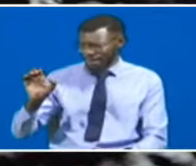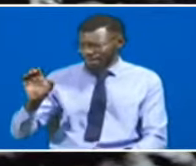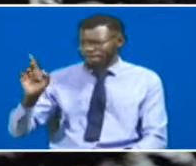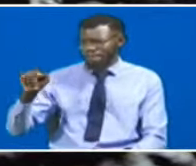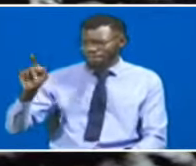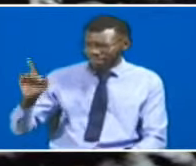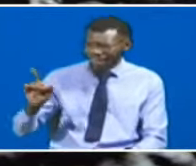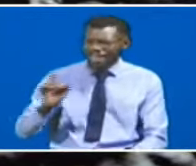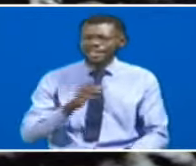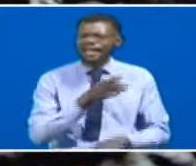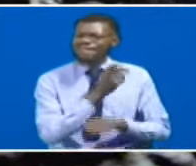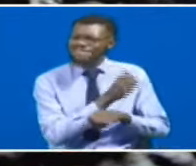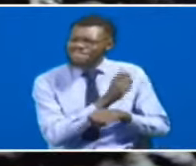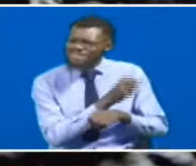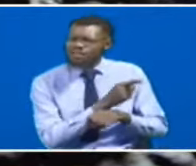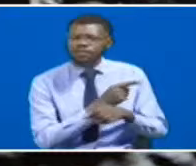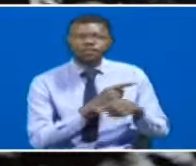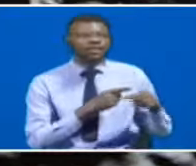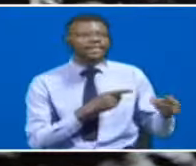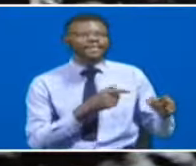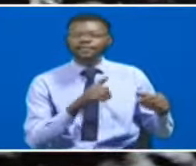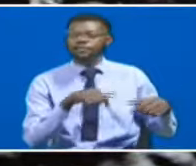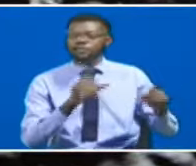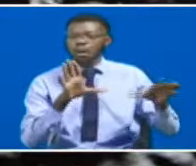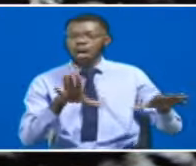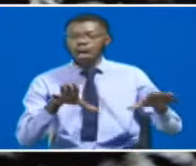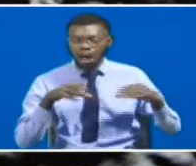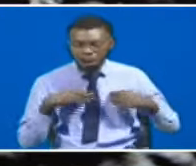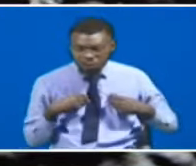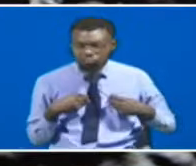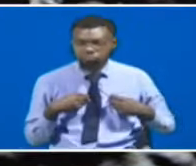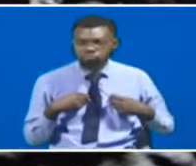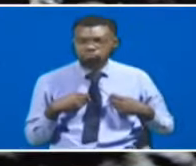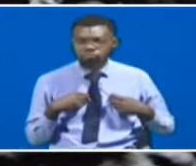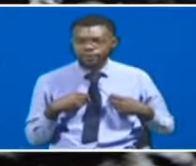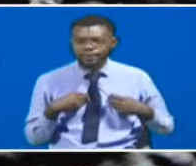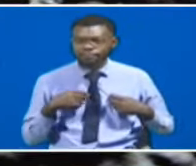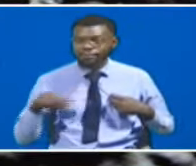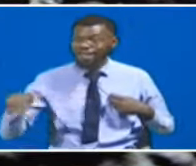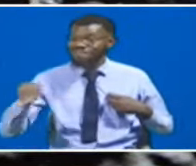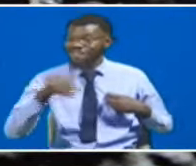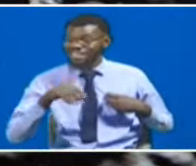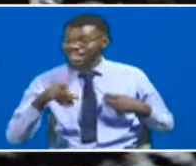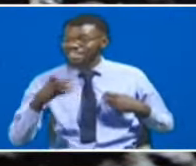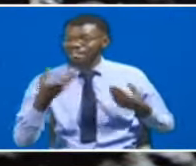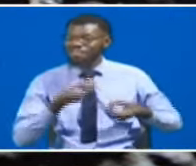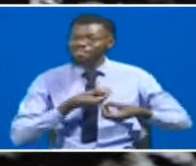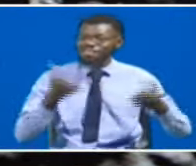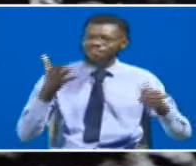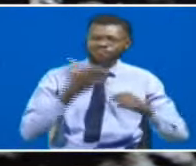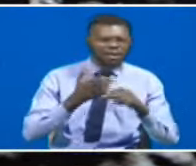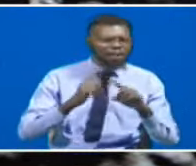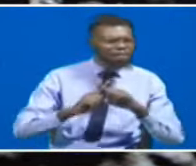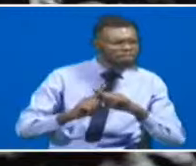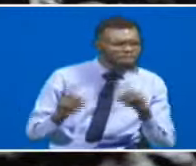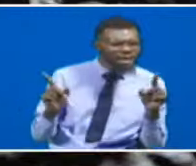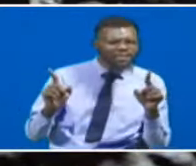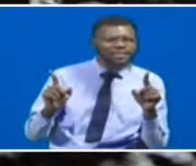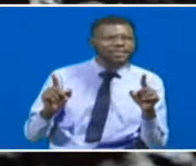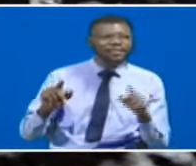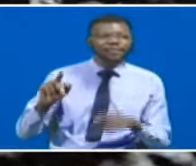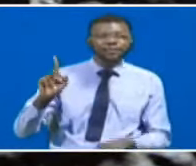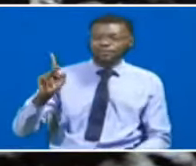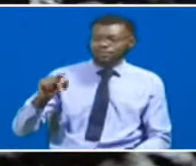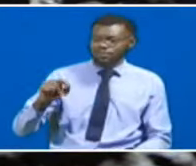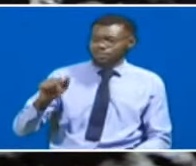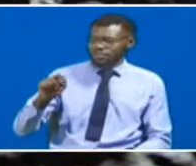Kimote ili akubali lawama yote ya kusambaza mbolea ghushi kwa wakulima. Kampuni hiyo imesema kwamba Patel alipokaa